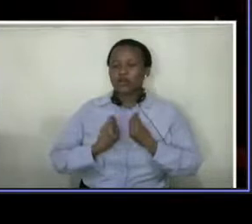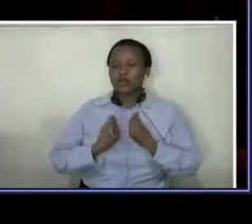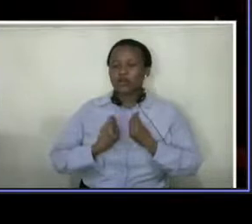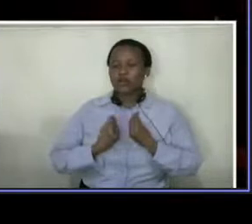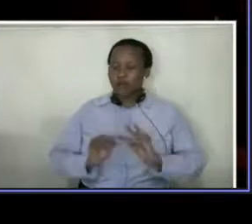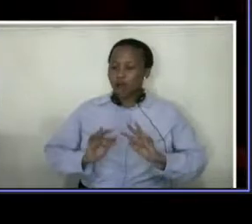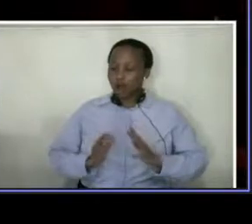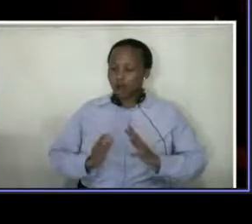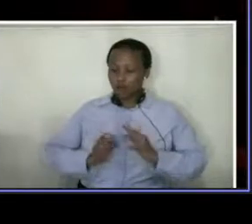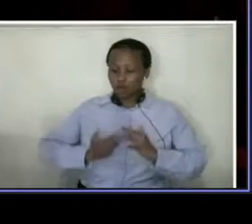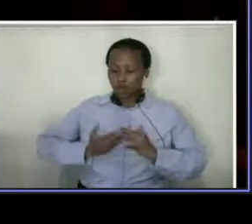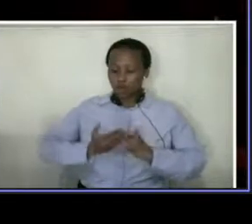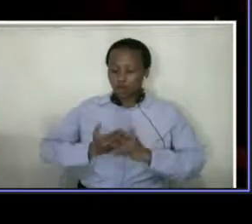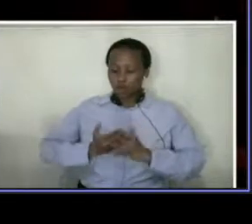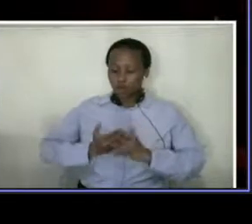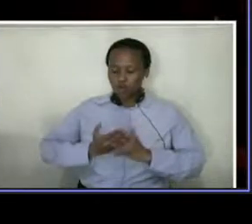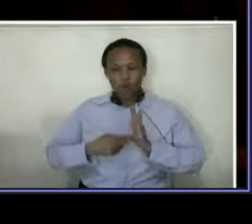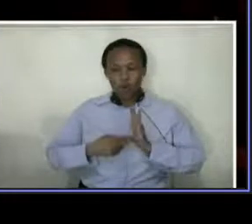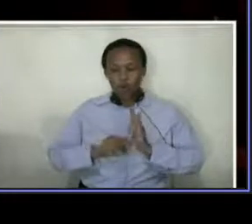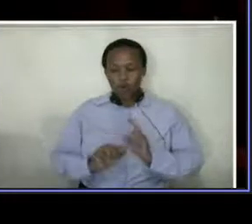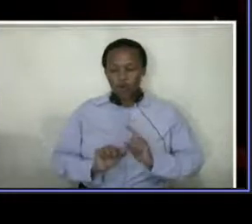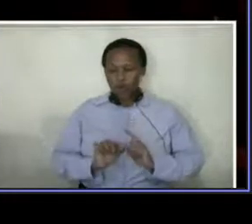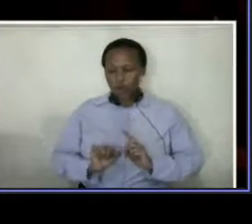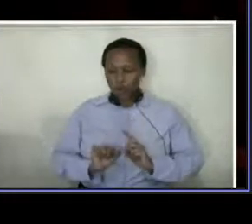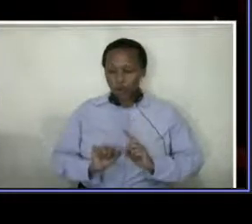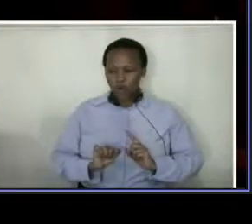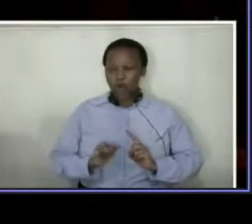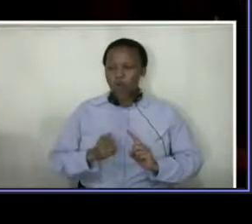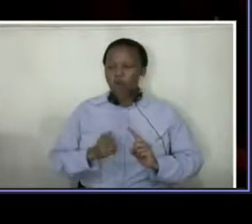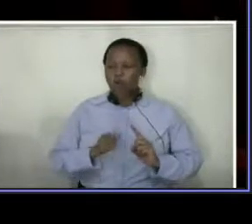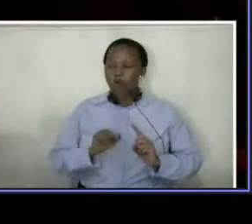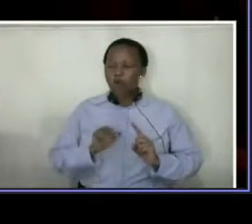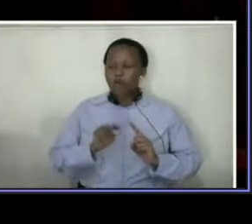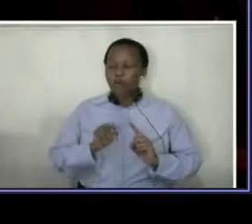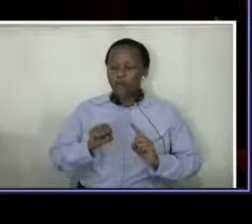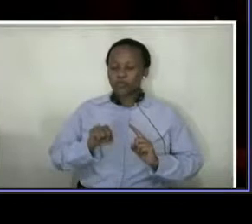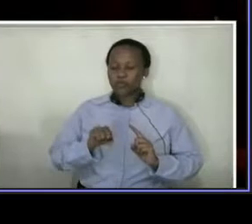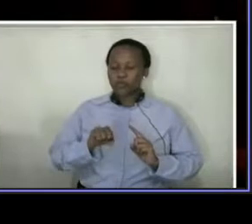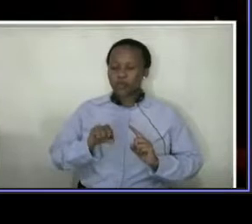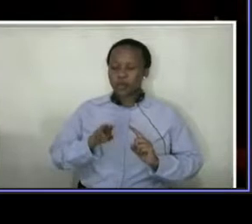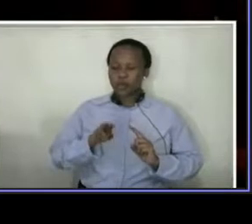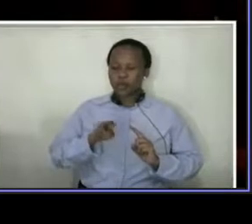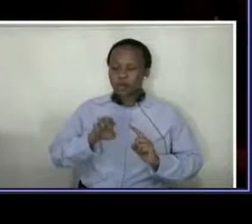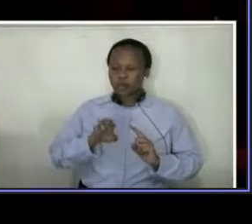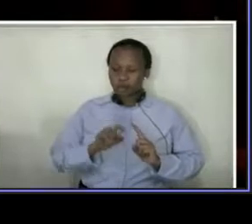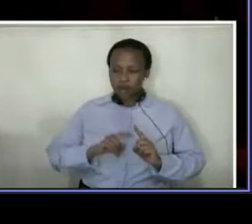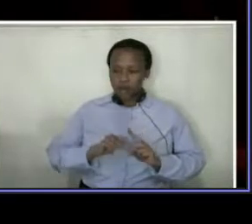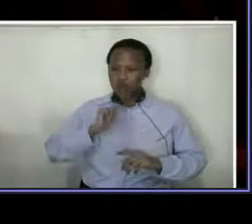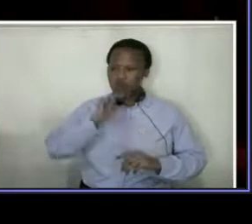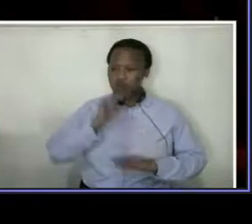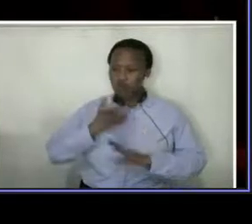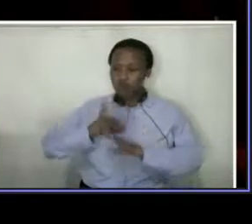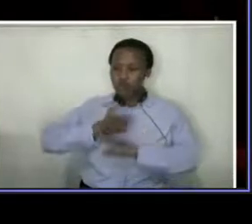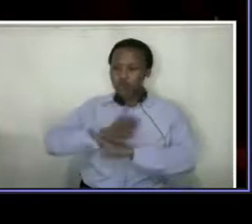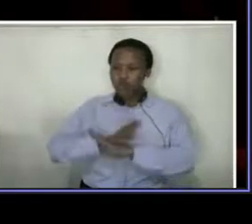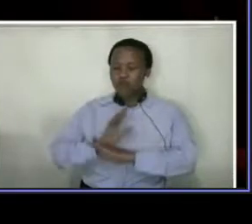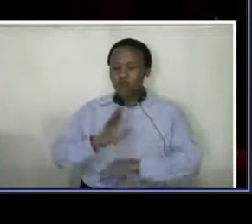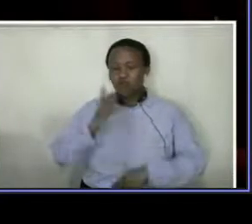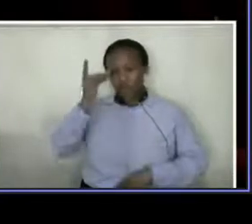Yebo, abantu baseZululand abakaze baswele amanzi noma bebhekane nezinkinga ezinkulu zokungalethwa kwamanzi ngenkathi